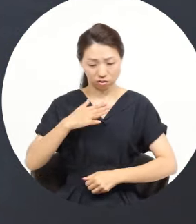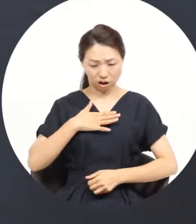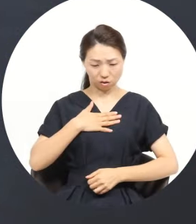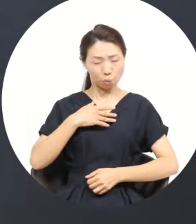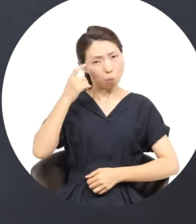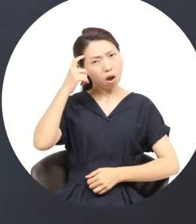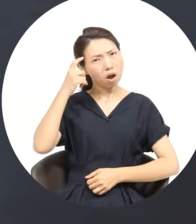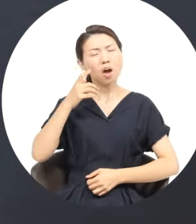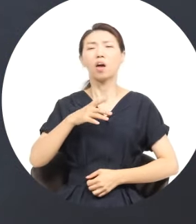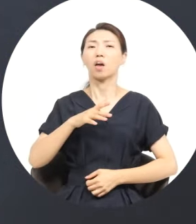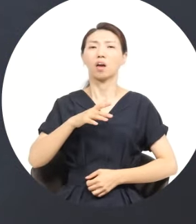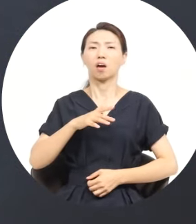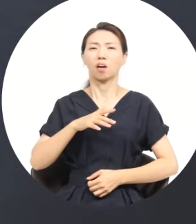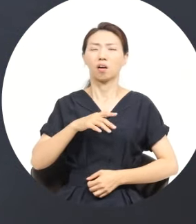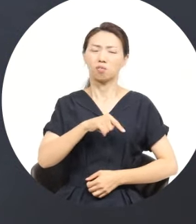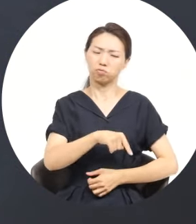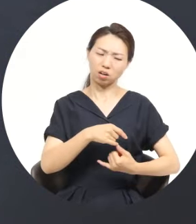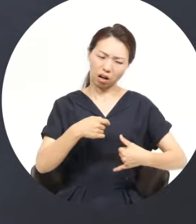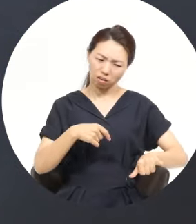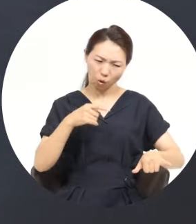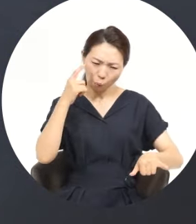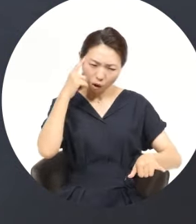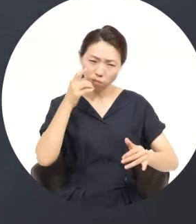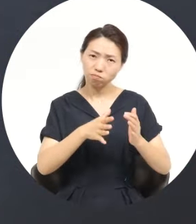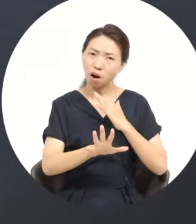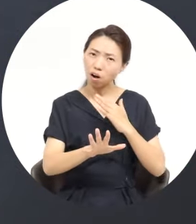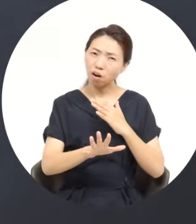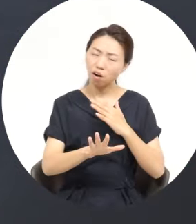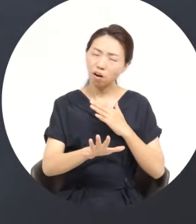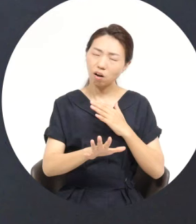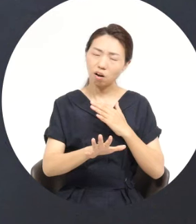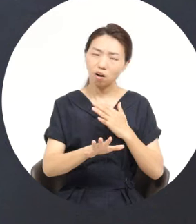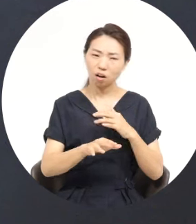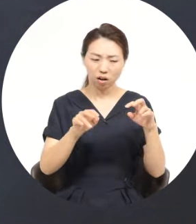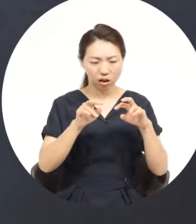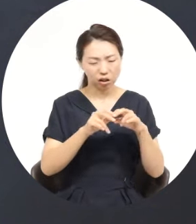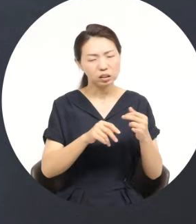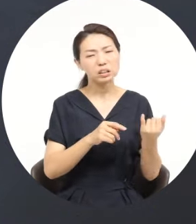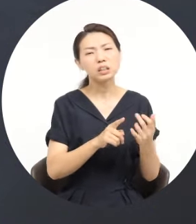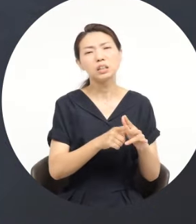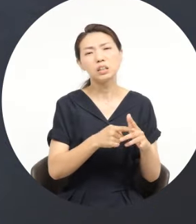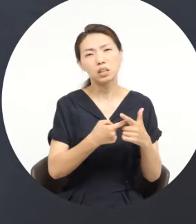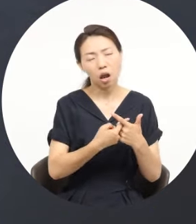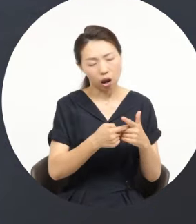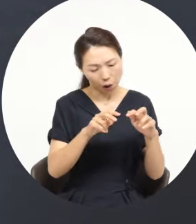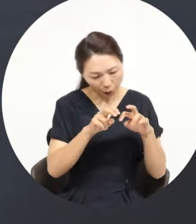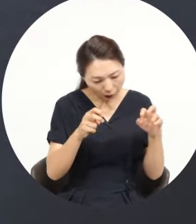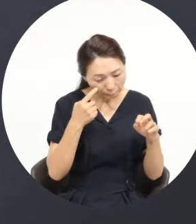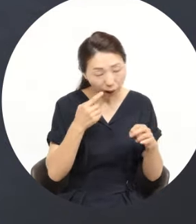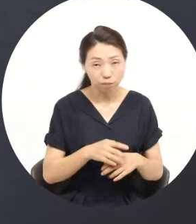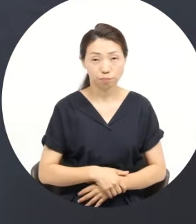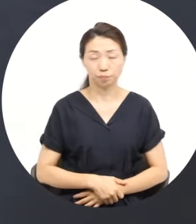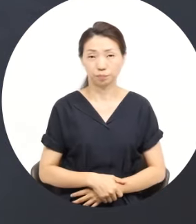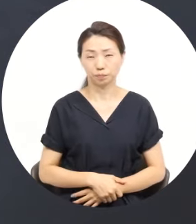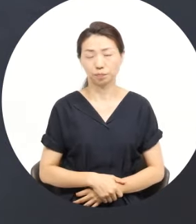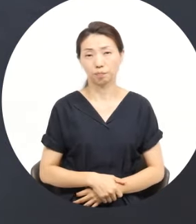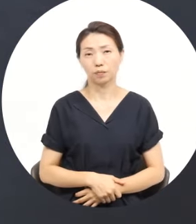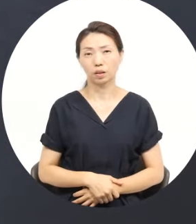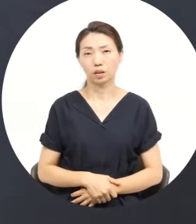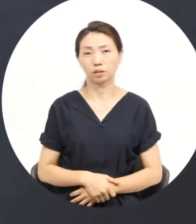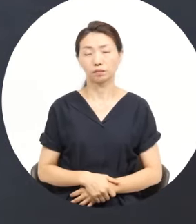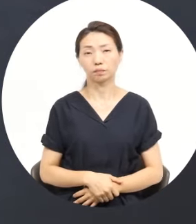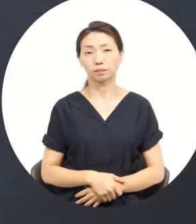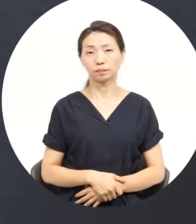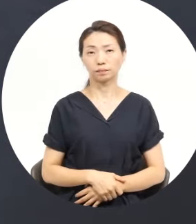우리가 사도세자 얘기를 들어봐요. 영조는 이 소위 이 궁녀의